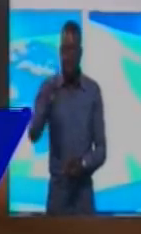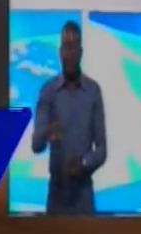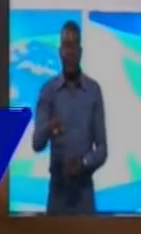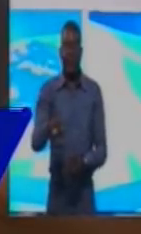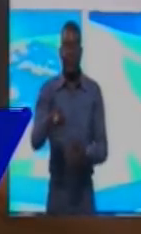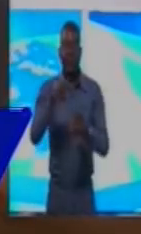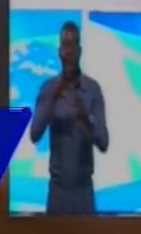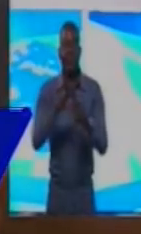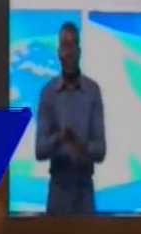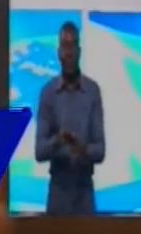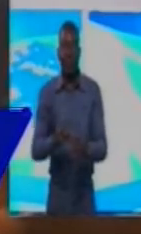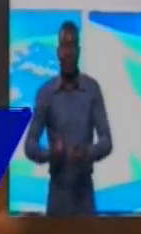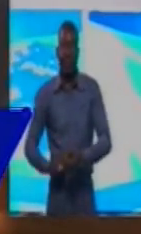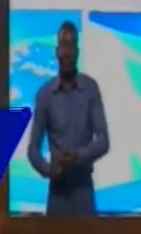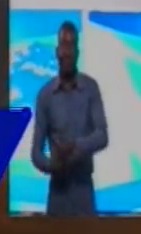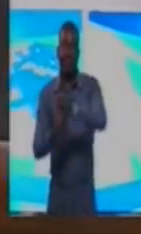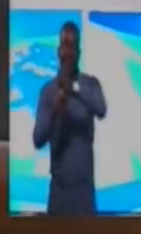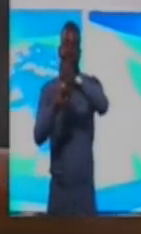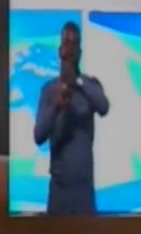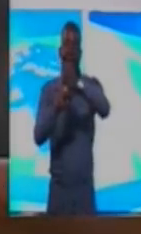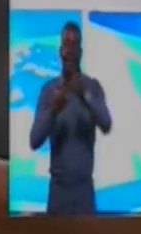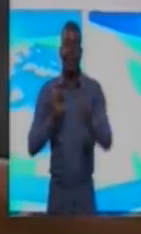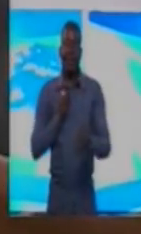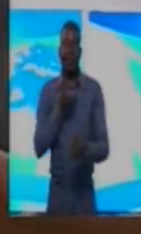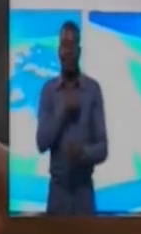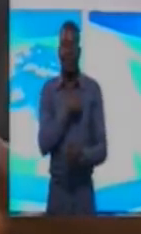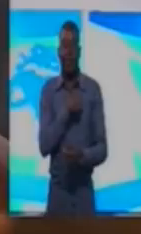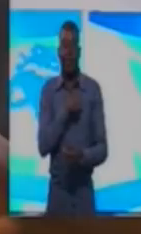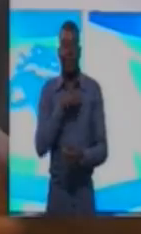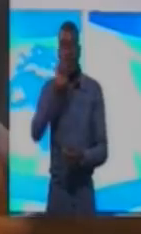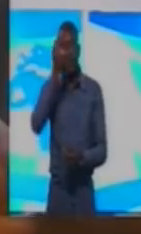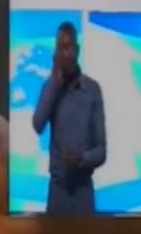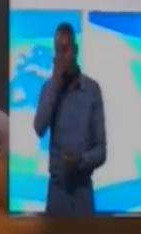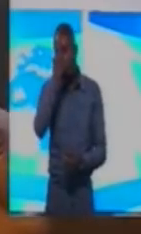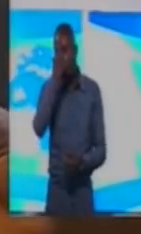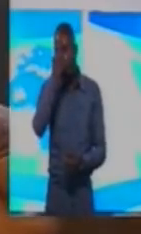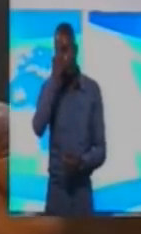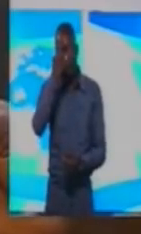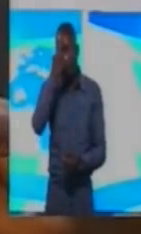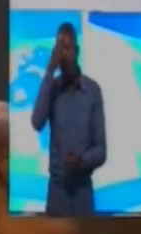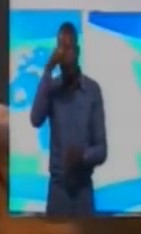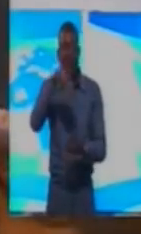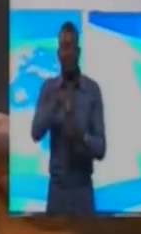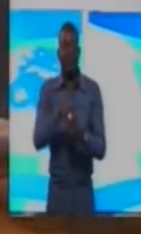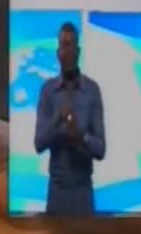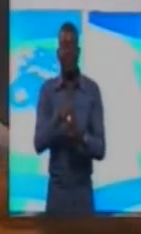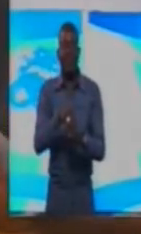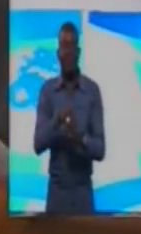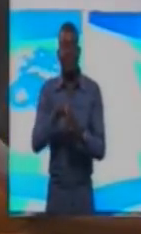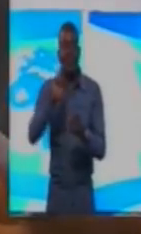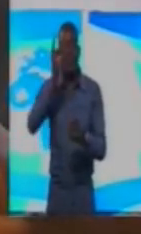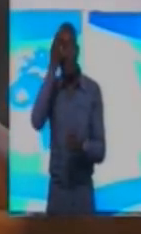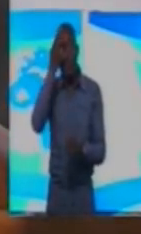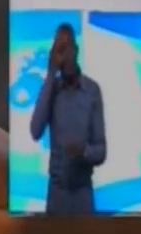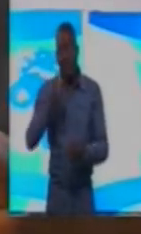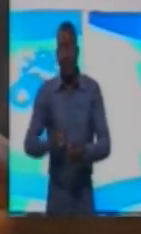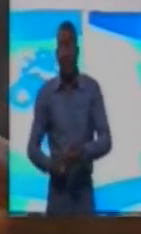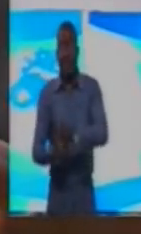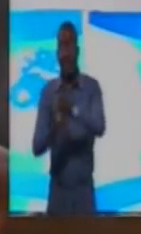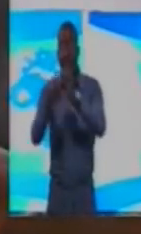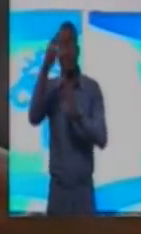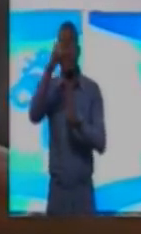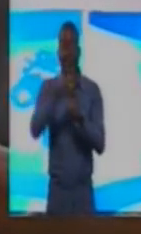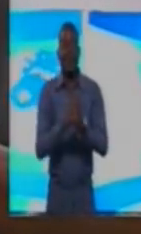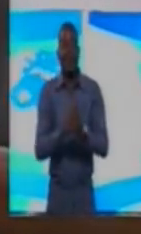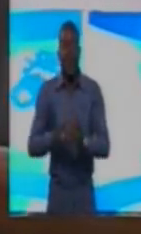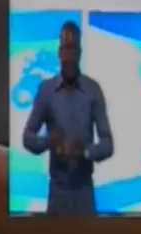de soutenir notre État dans sa politique de sécurisation